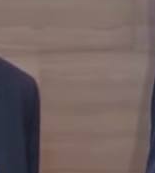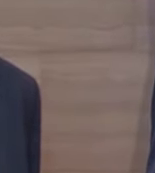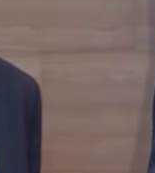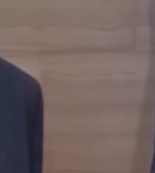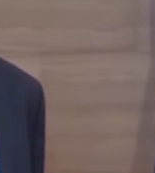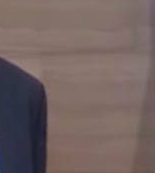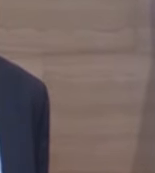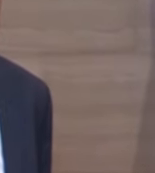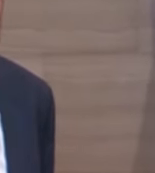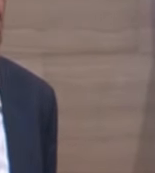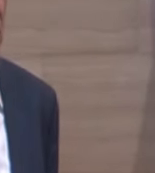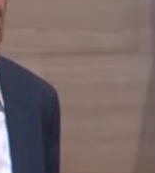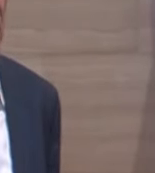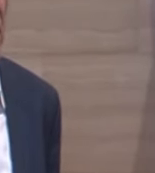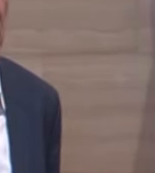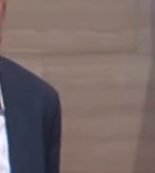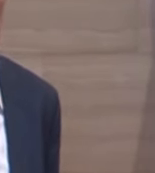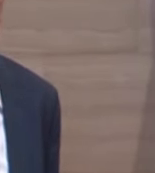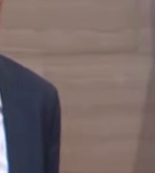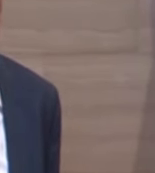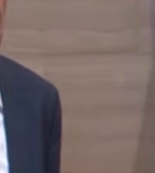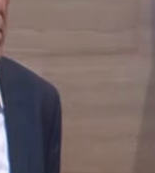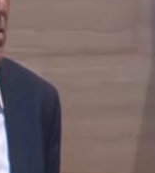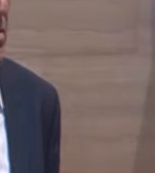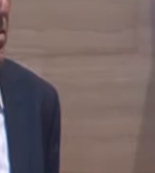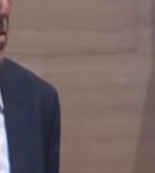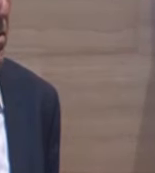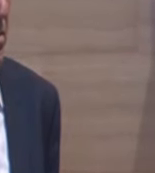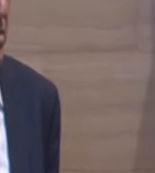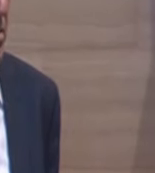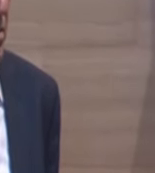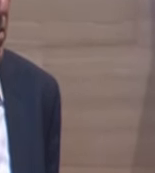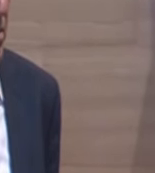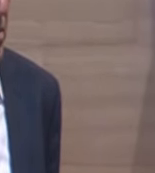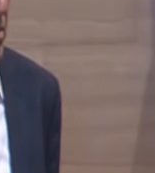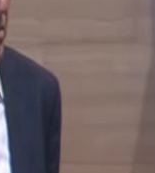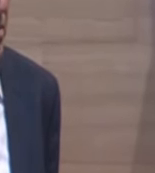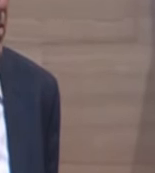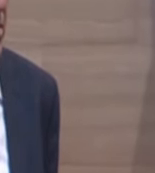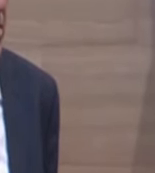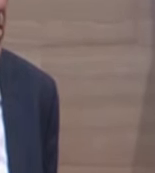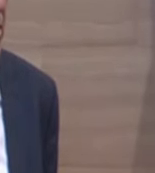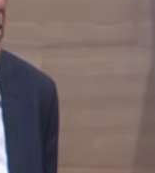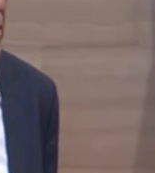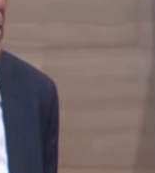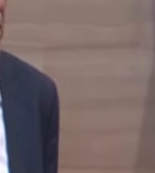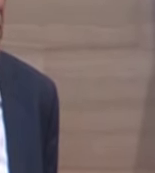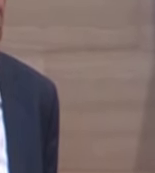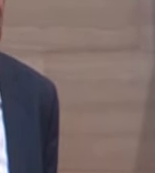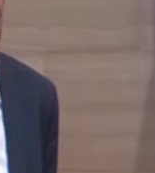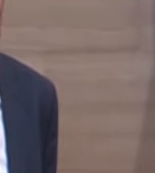للوصول الى نهايه النع وهذه هي لحظه اتخاذ القرارات انا هنا في